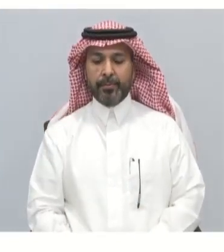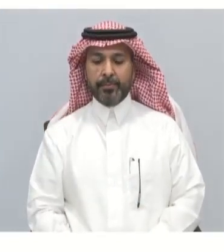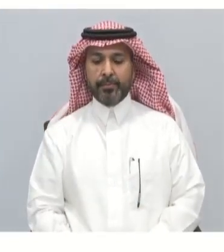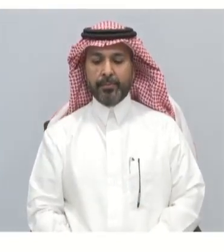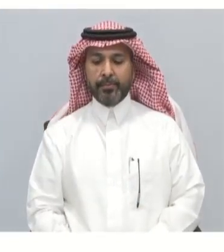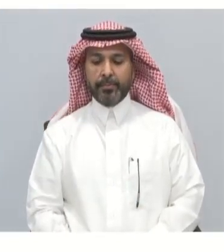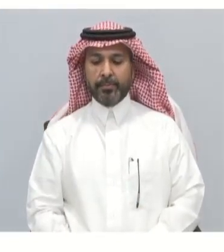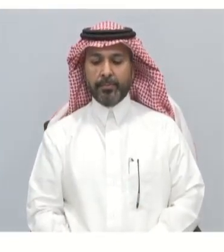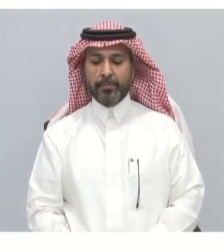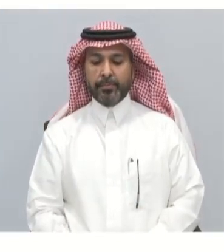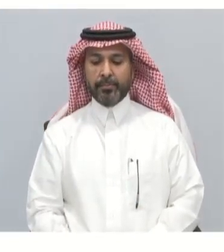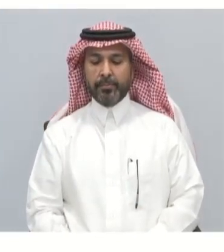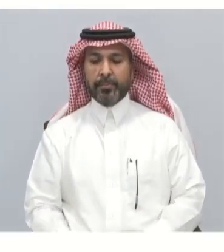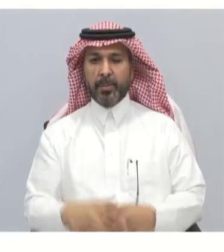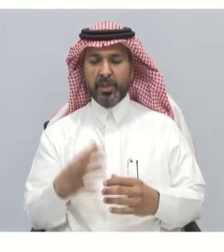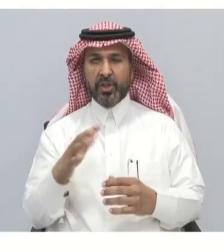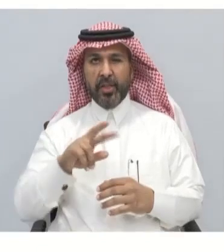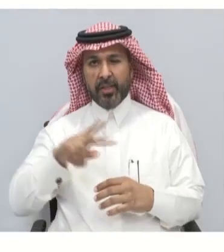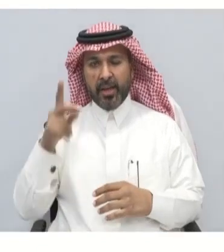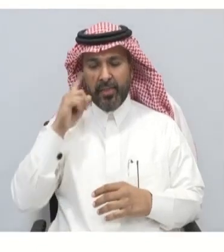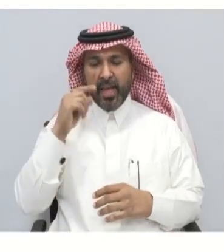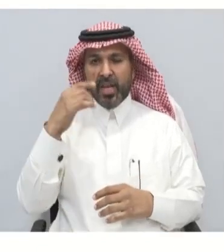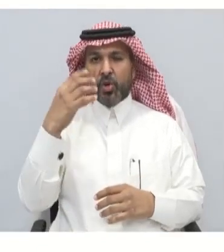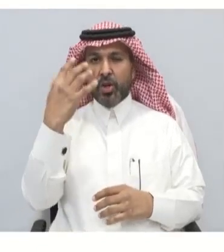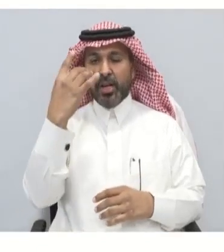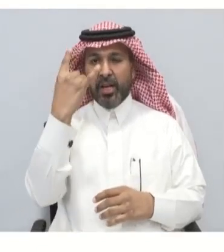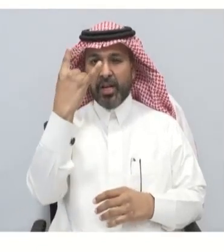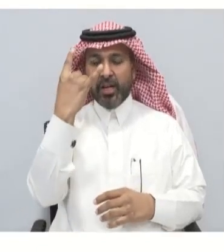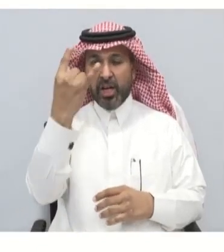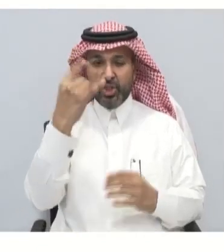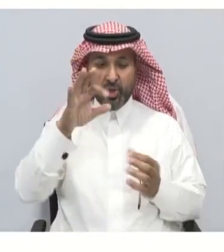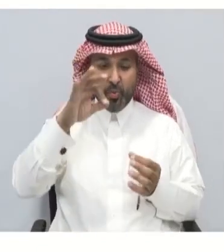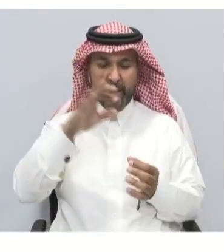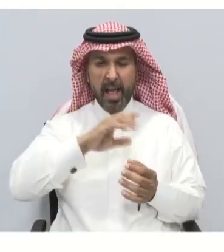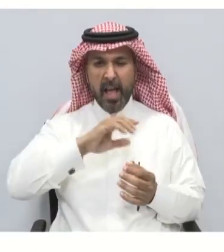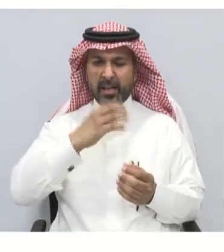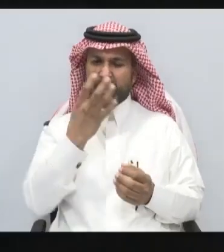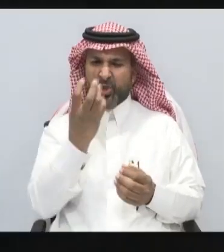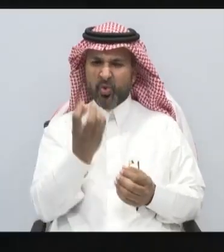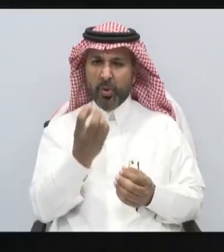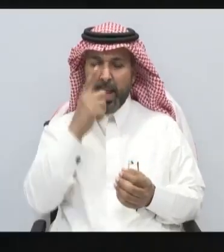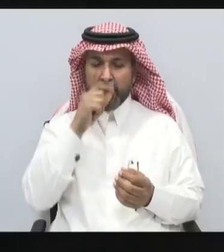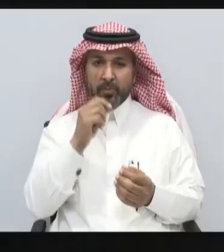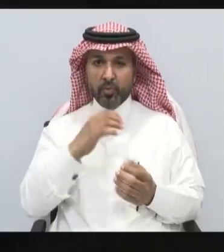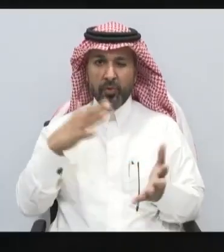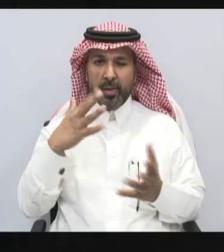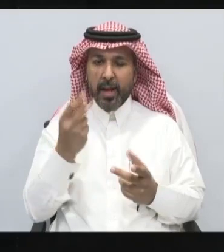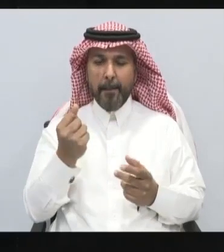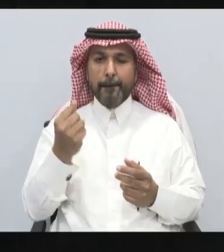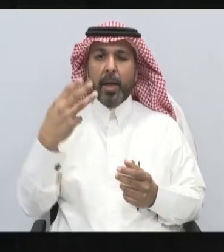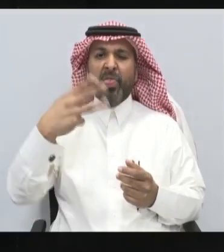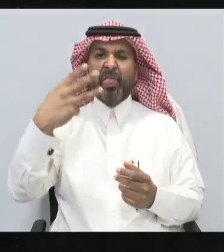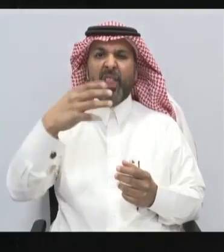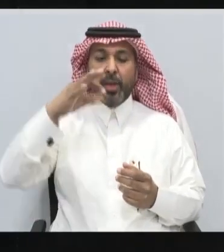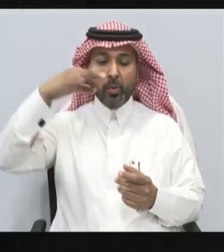جدا عن 19 طيب هو العش 10 اوراق 10 اوراق بعيده جدا عن